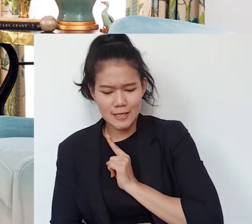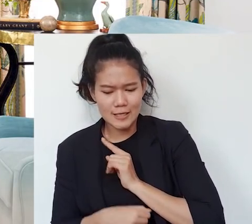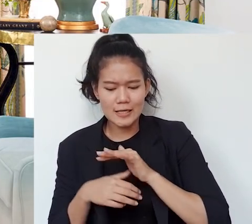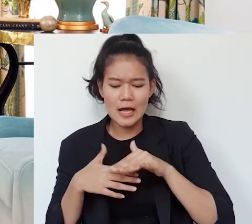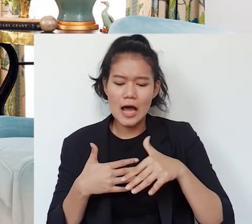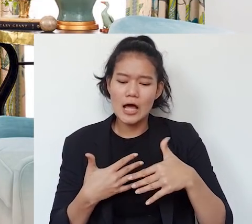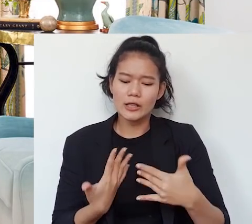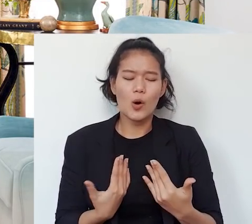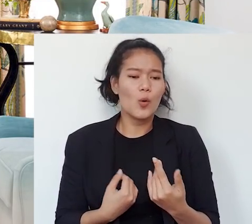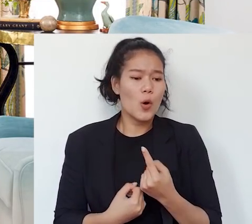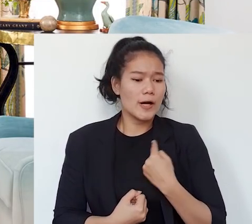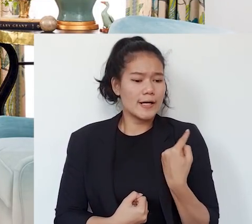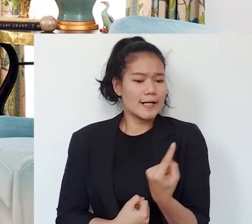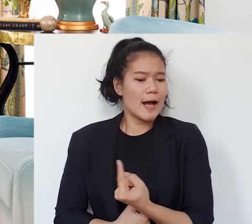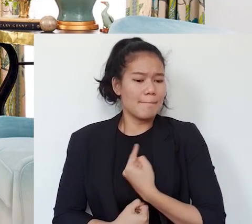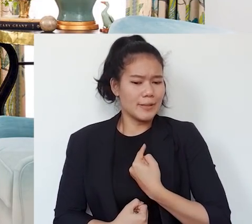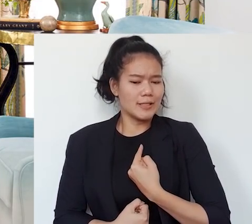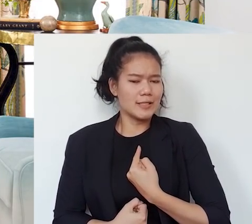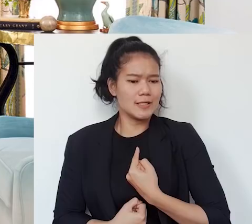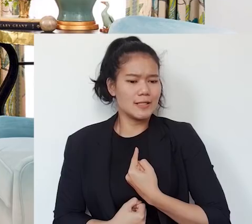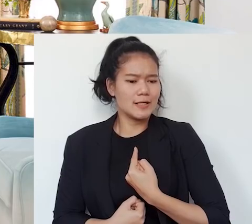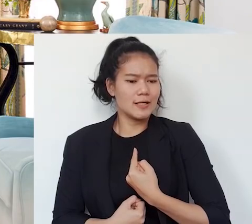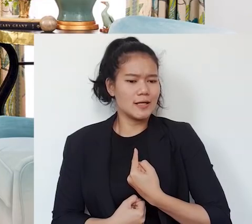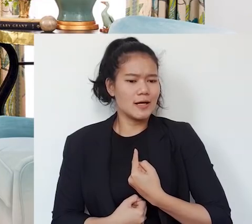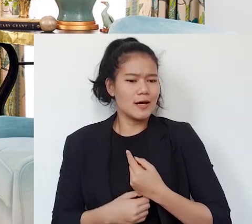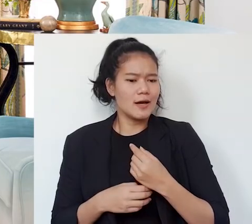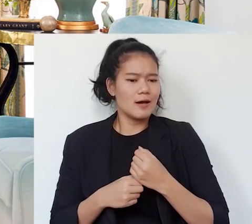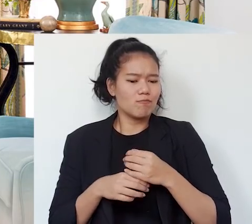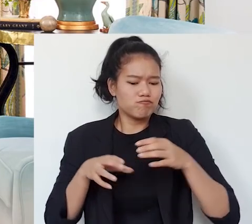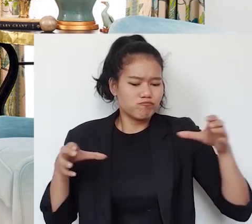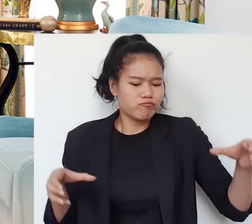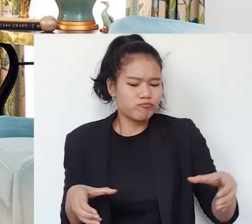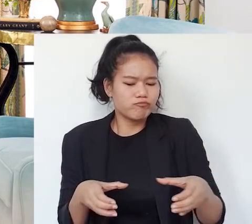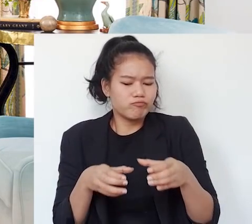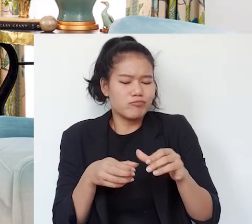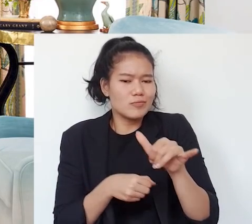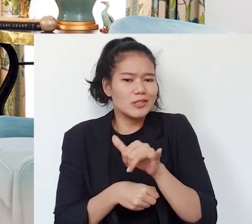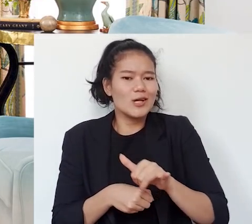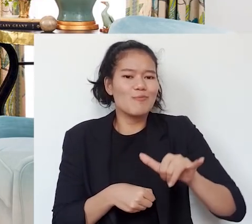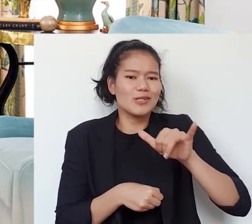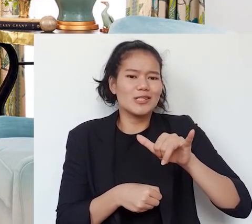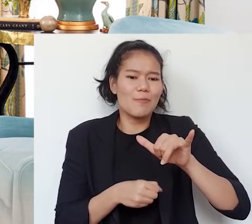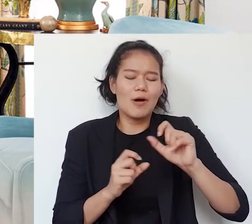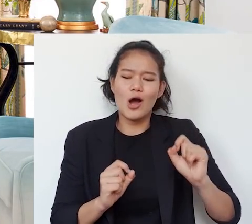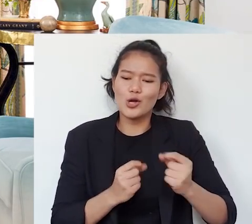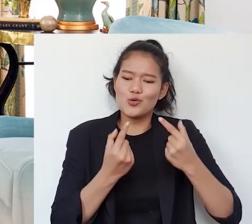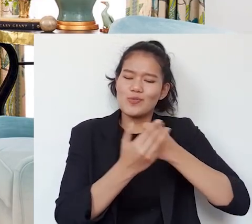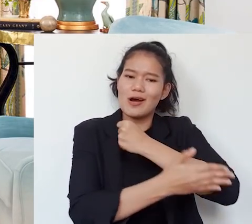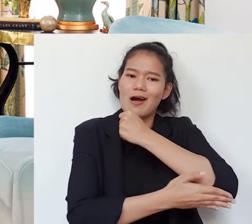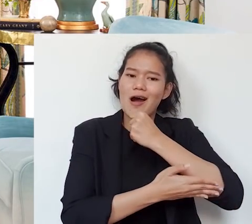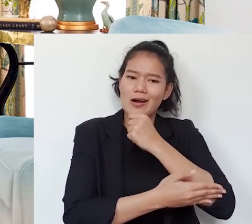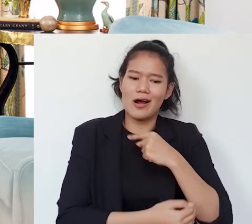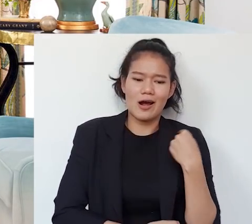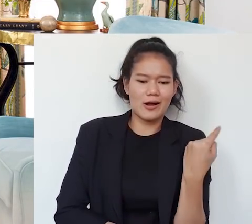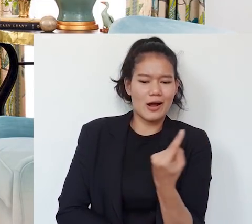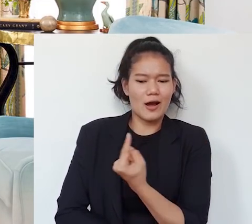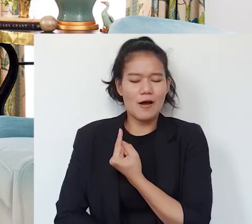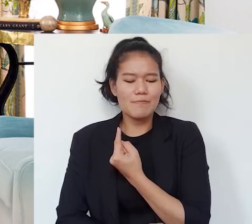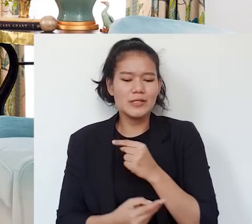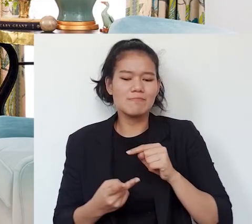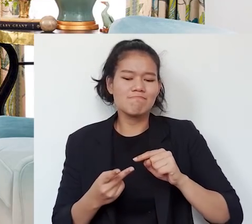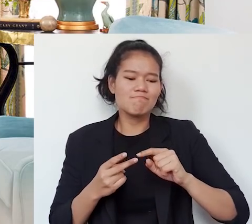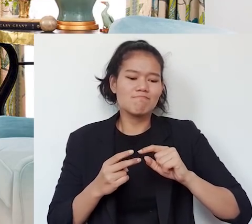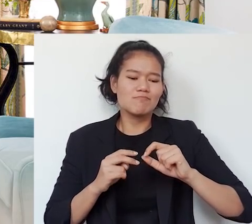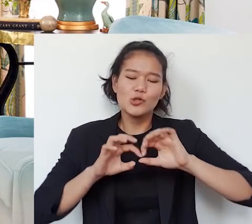secara pribadi maupun kami sebagai orang-orang yang hidup bersama di negara kami ini, dan juga